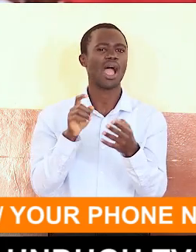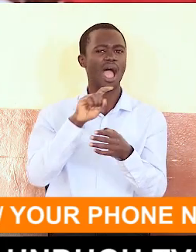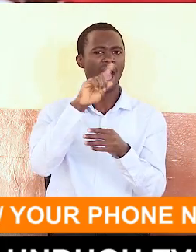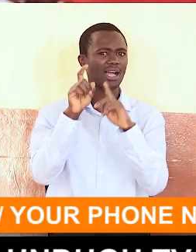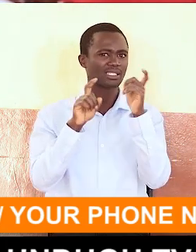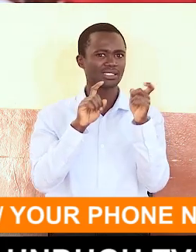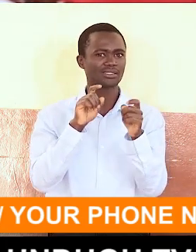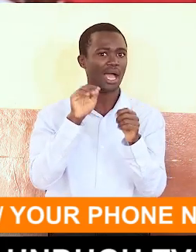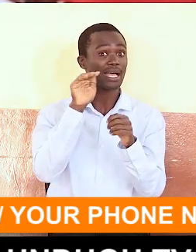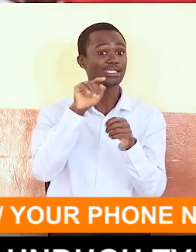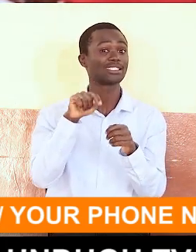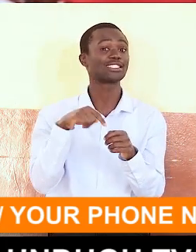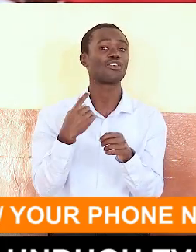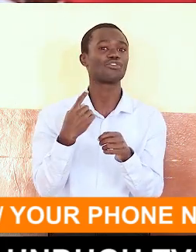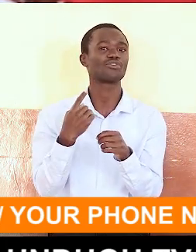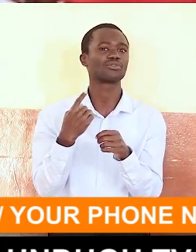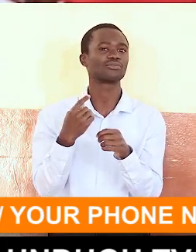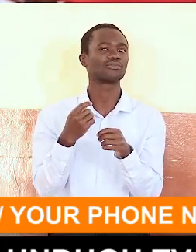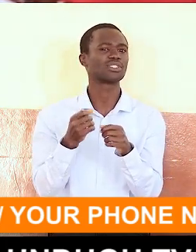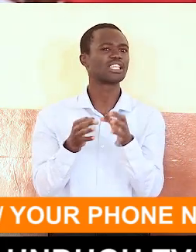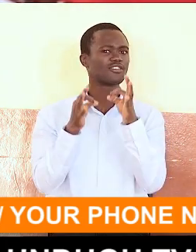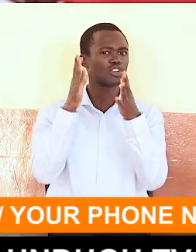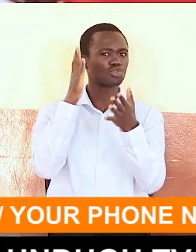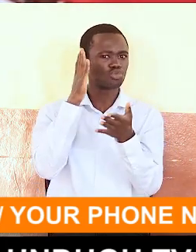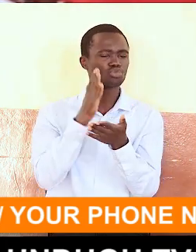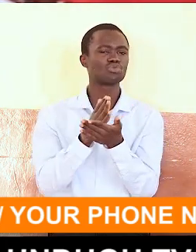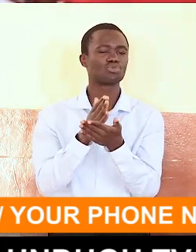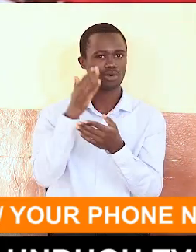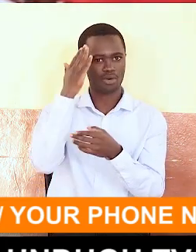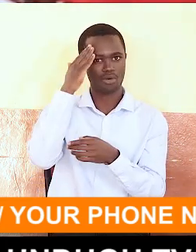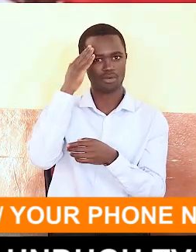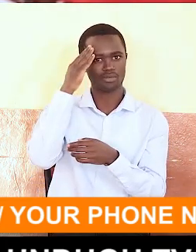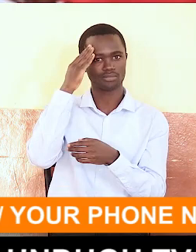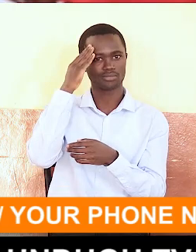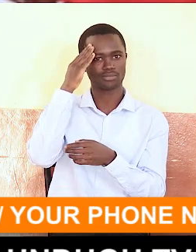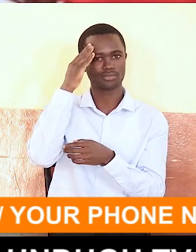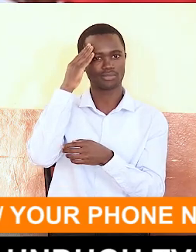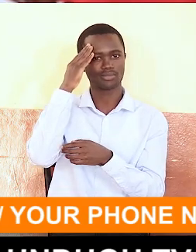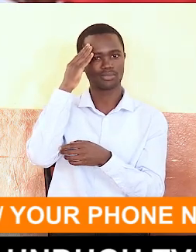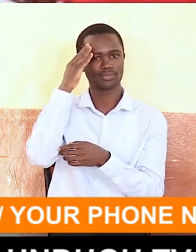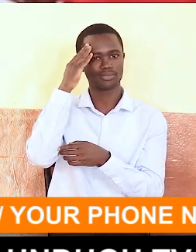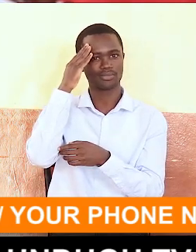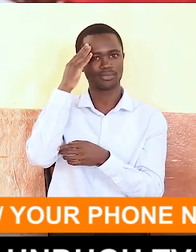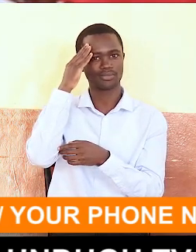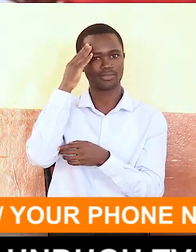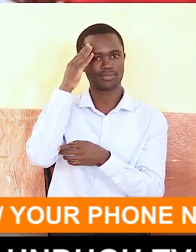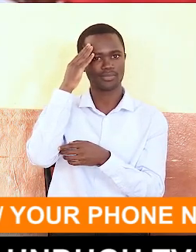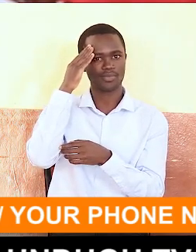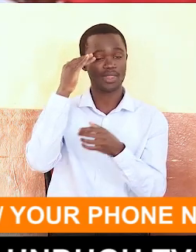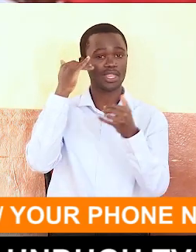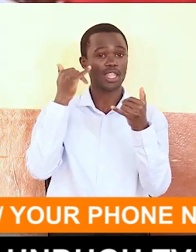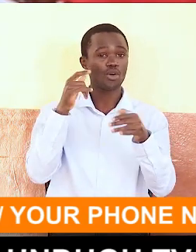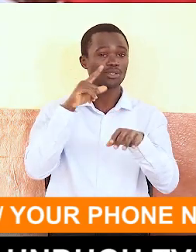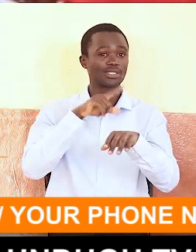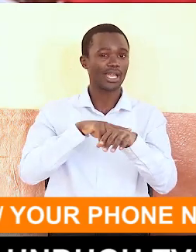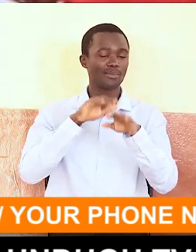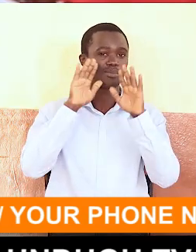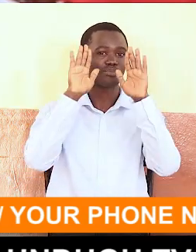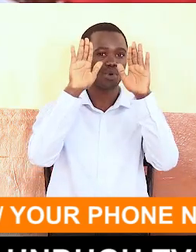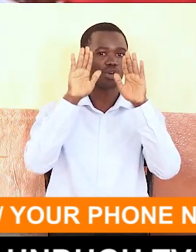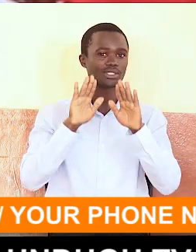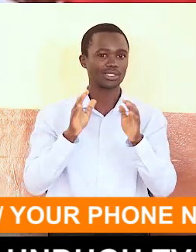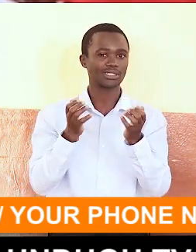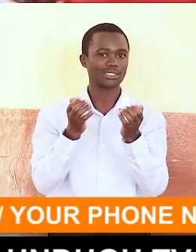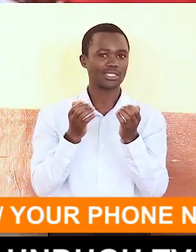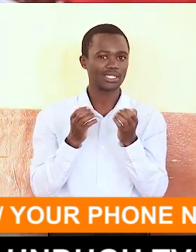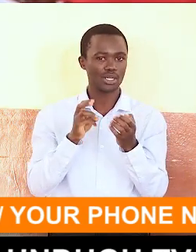kujiuliza kama hakika ya kweli tunajua ya kwamba ni wakati muhimu